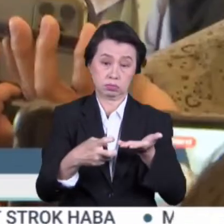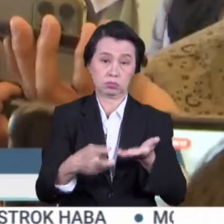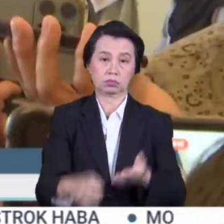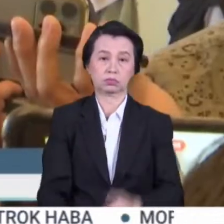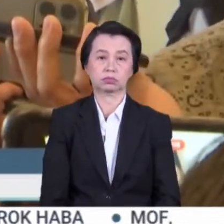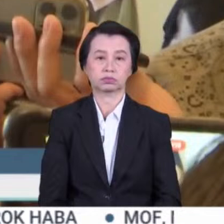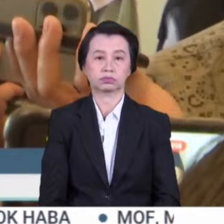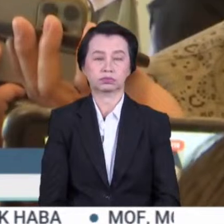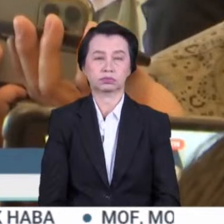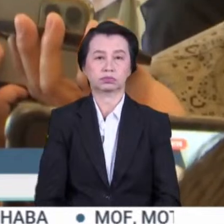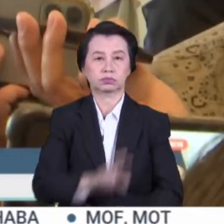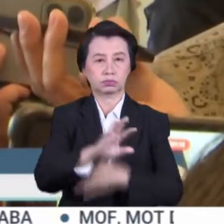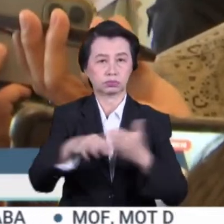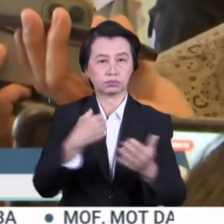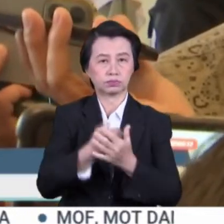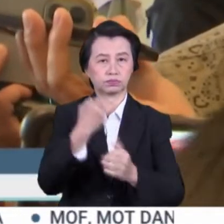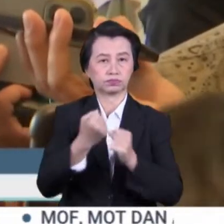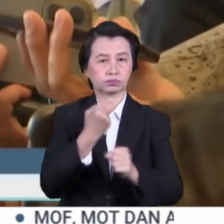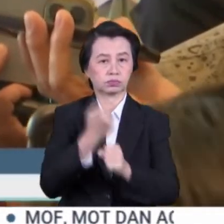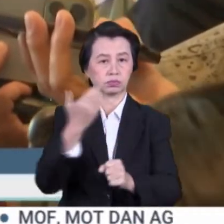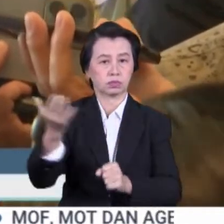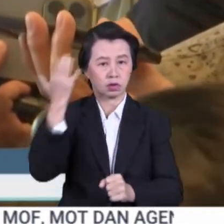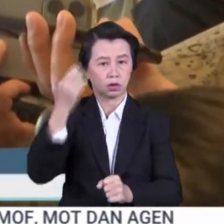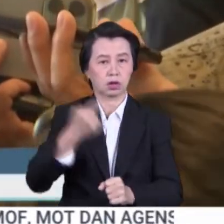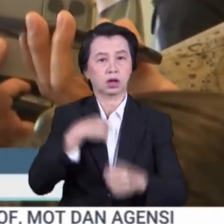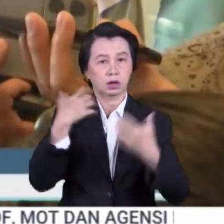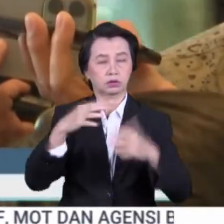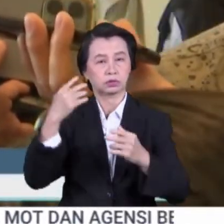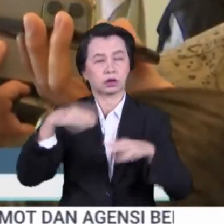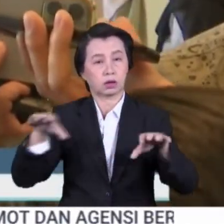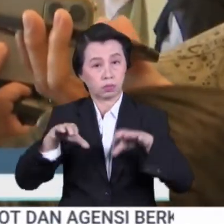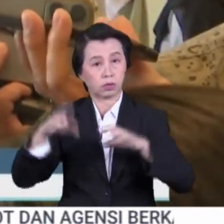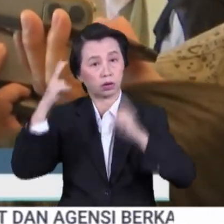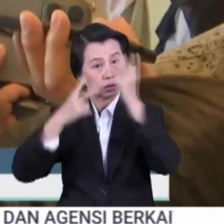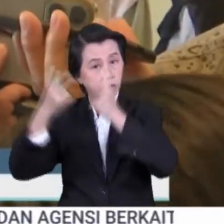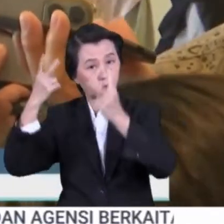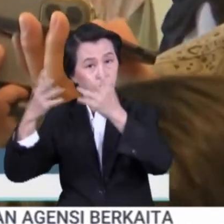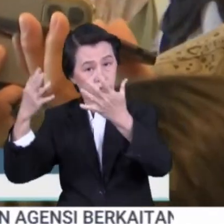Dan hampir keseluruhan tahun lalu sudah saya buat lawatan dan kita